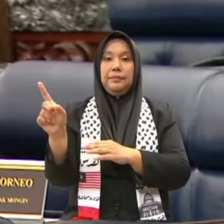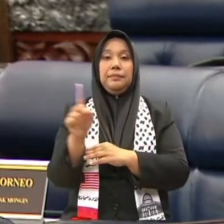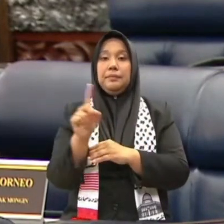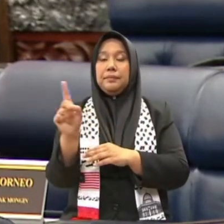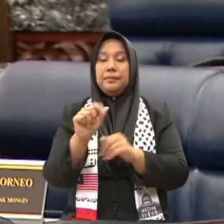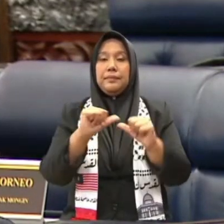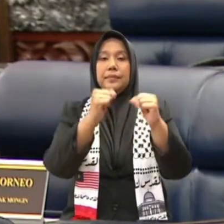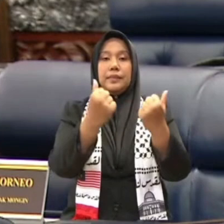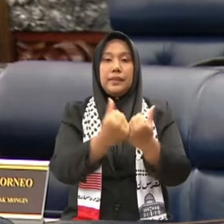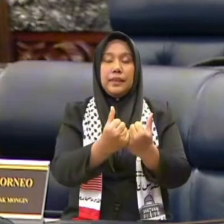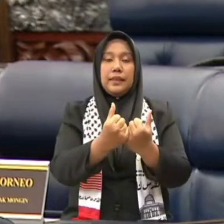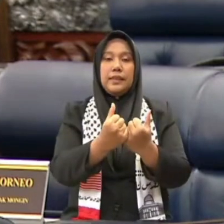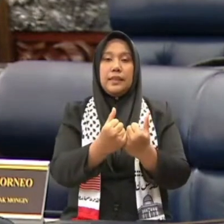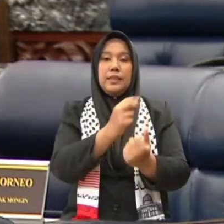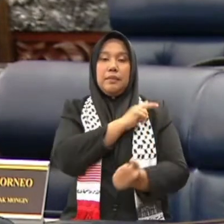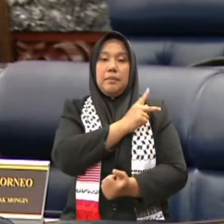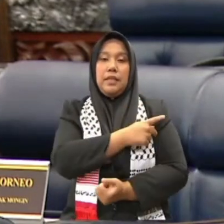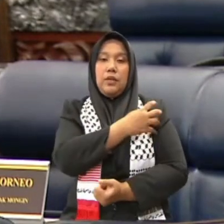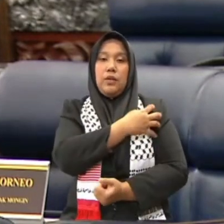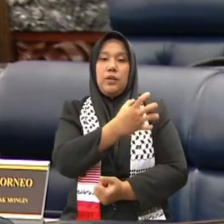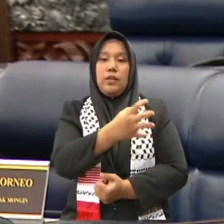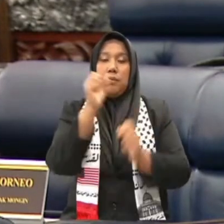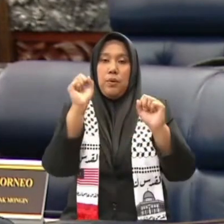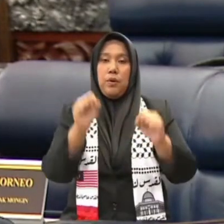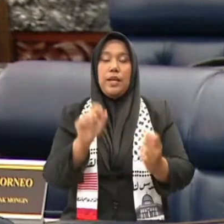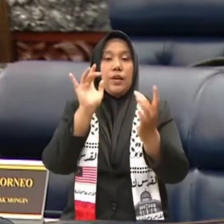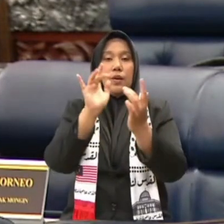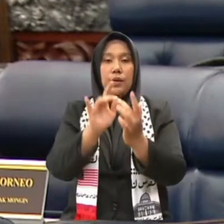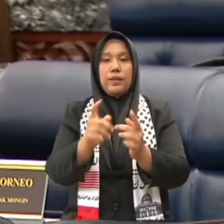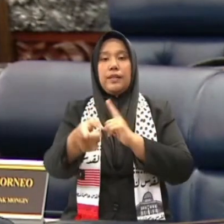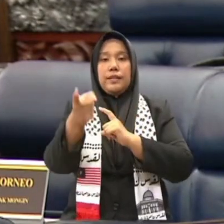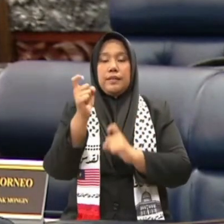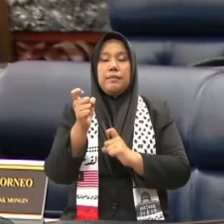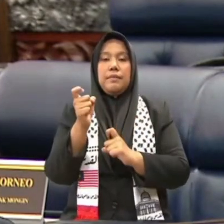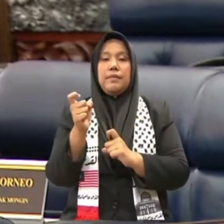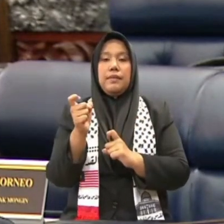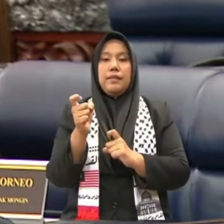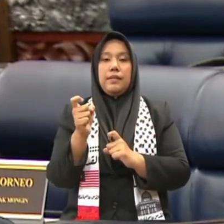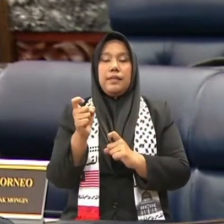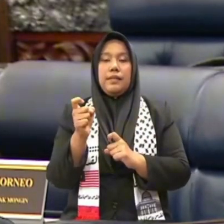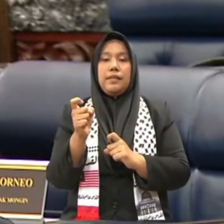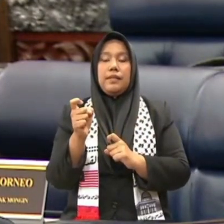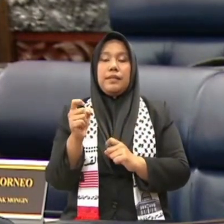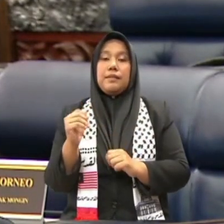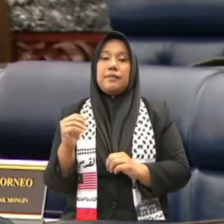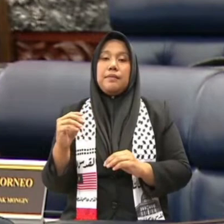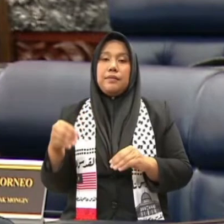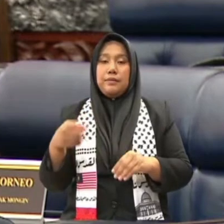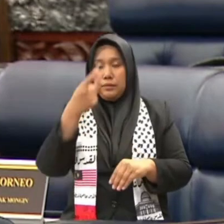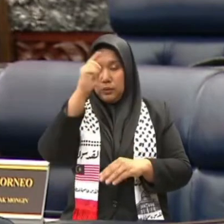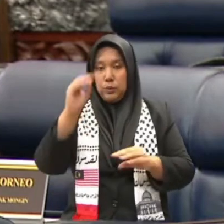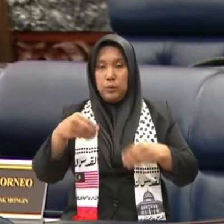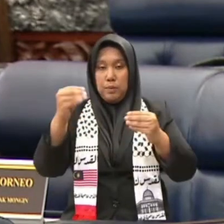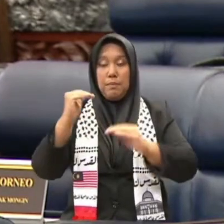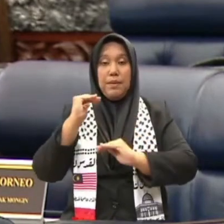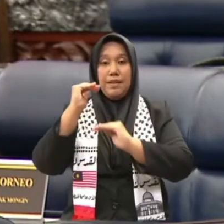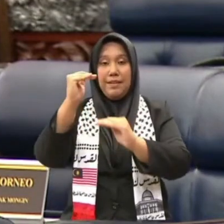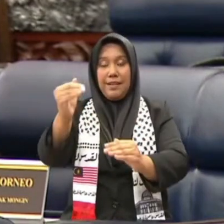agensi penguatkuasa ini kita boleh hubungi dengan segera dan kita akan sampaikan